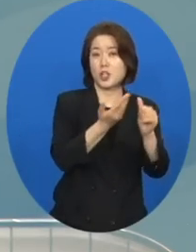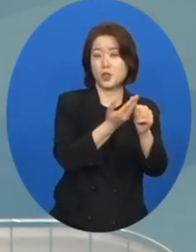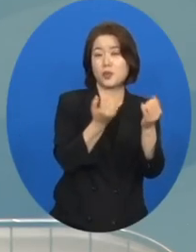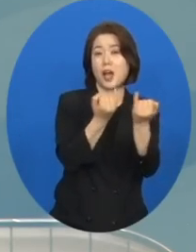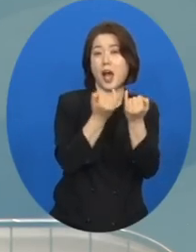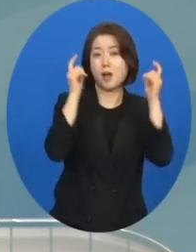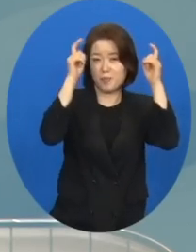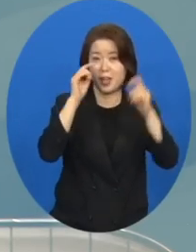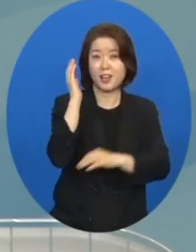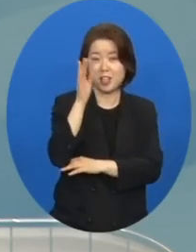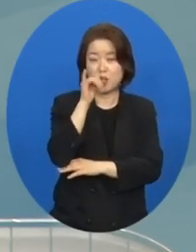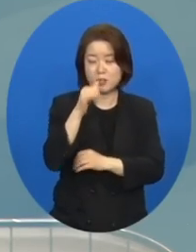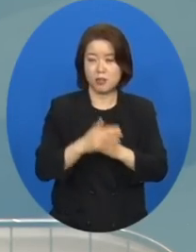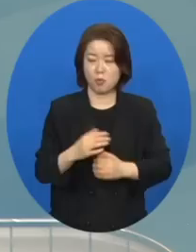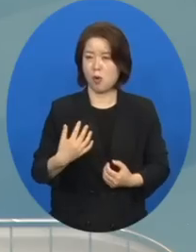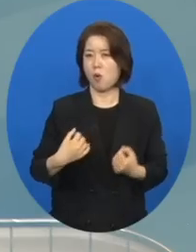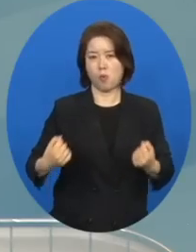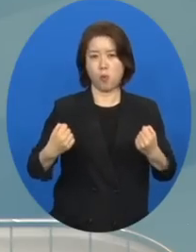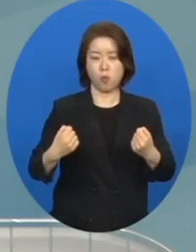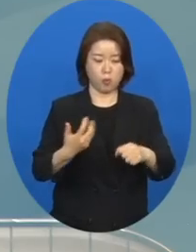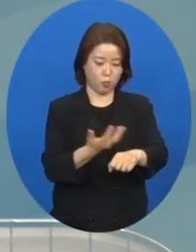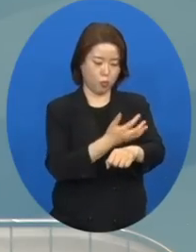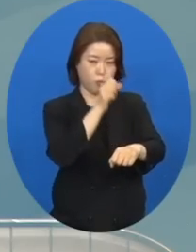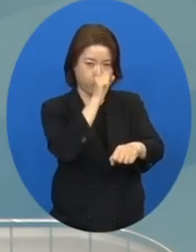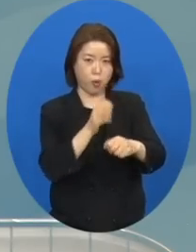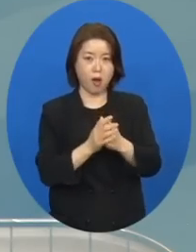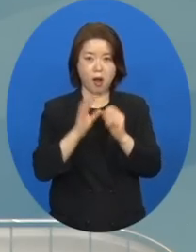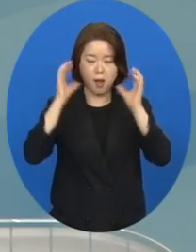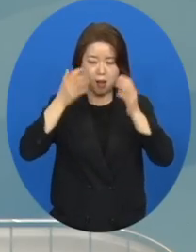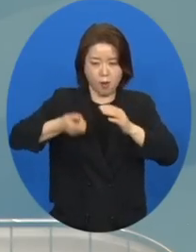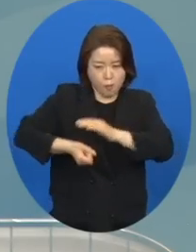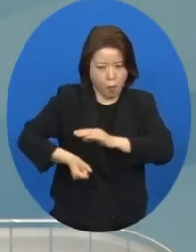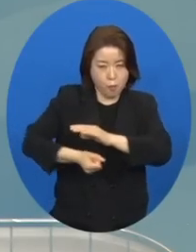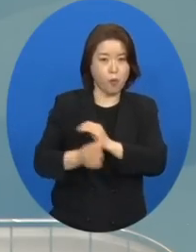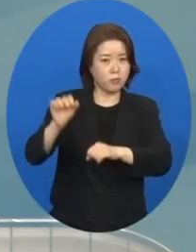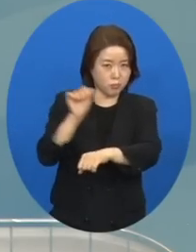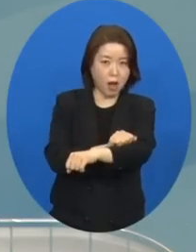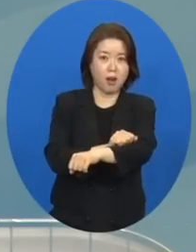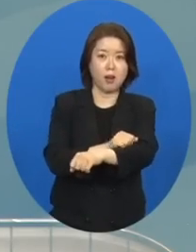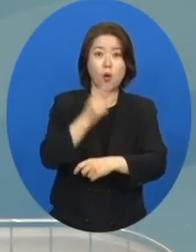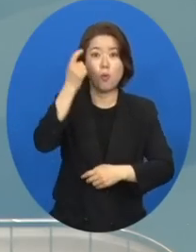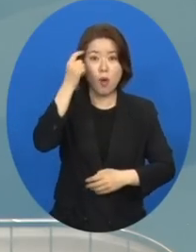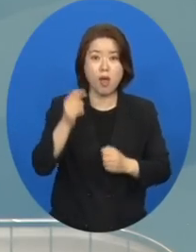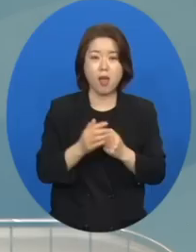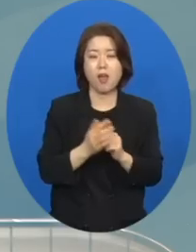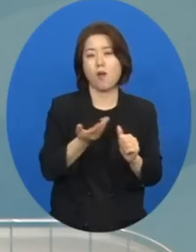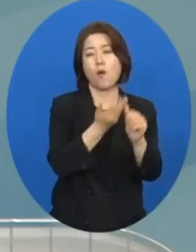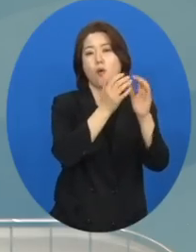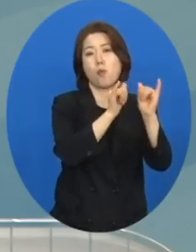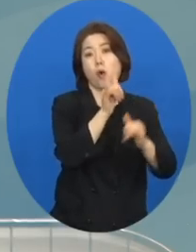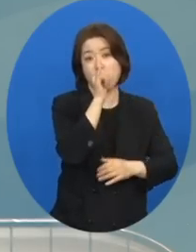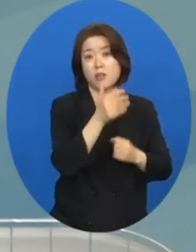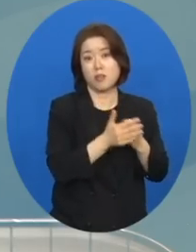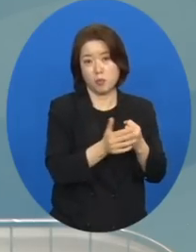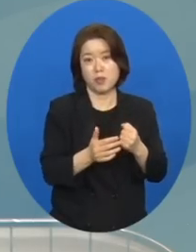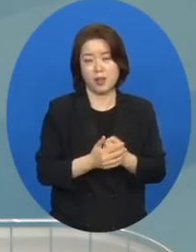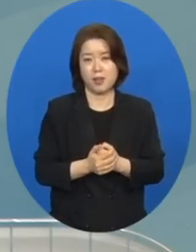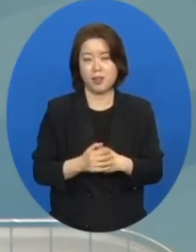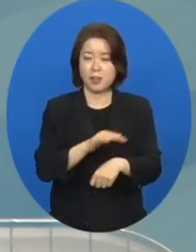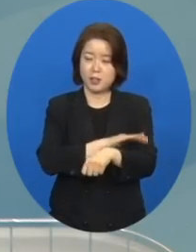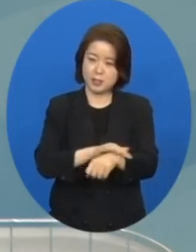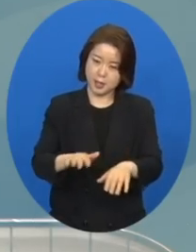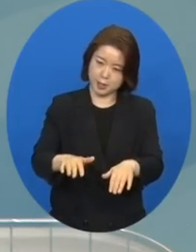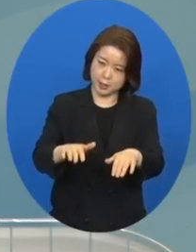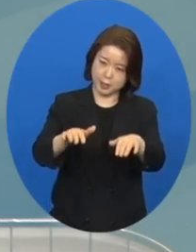냥은 요 건강 했읍니다 털도 좋습니다 새끼다 더 잘 낫습니다 왜 그렇죠 목자가 있습니까 그렇게 자잘한